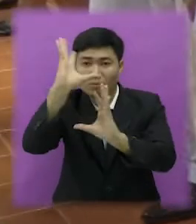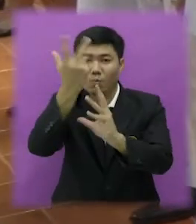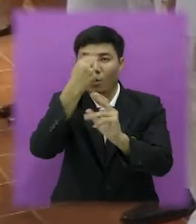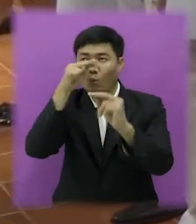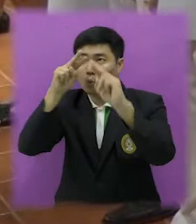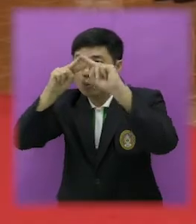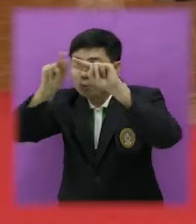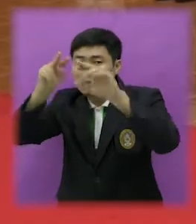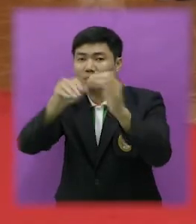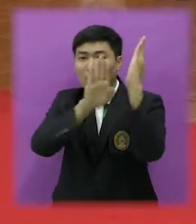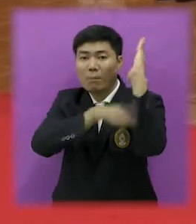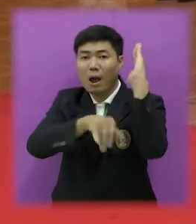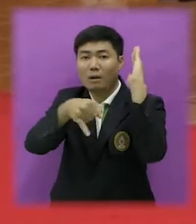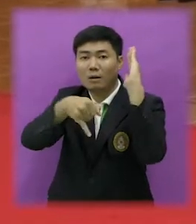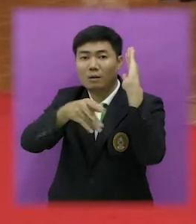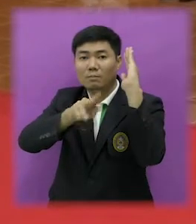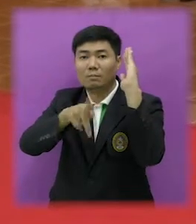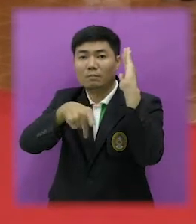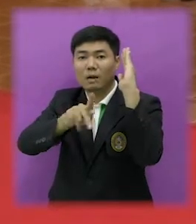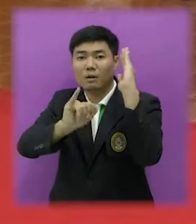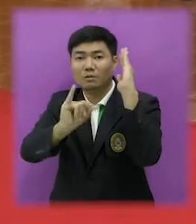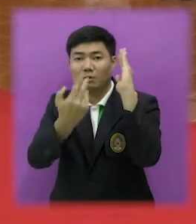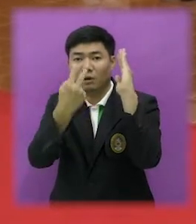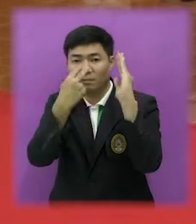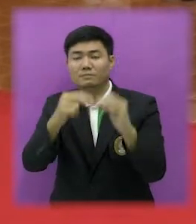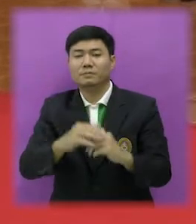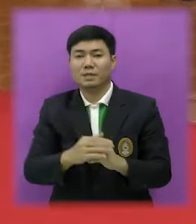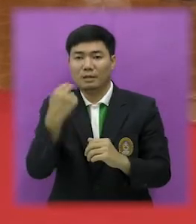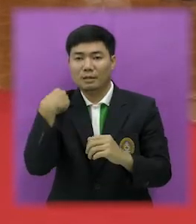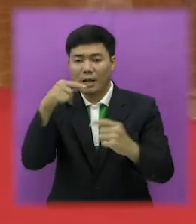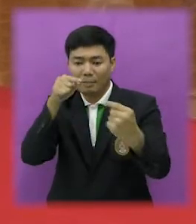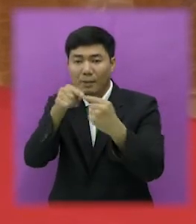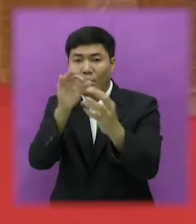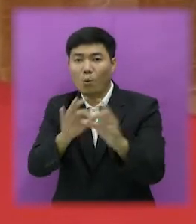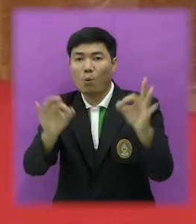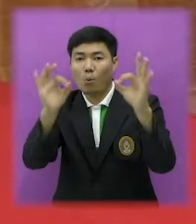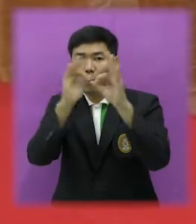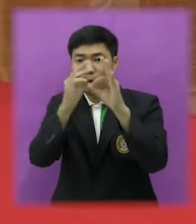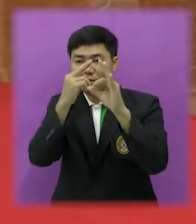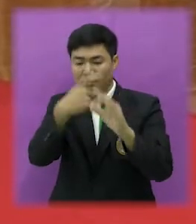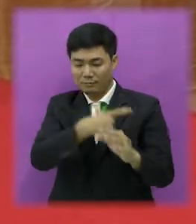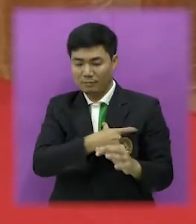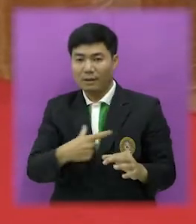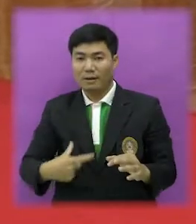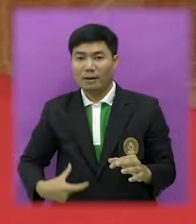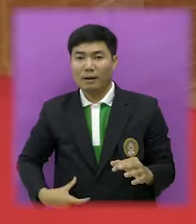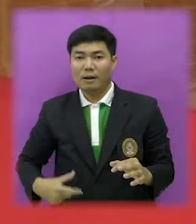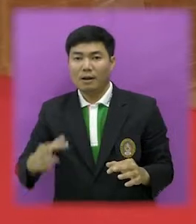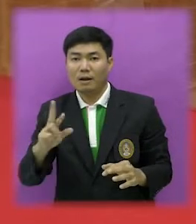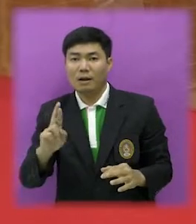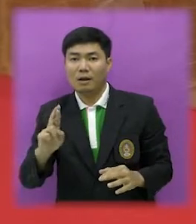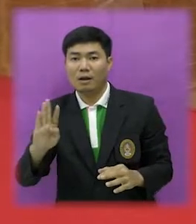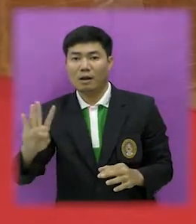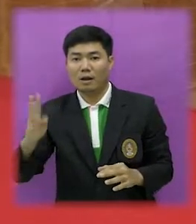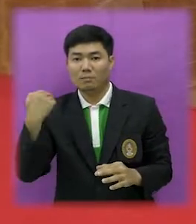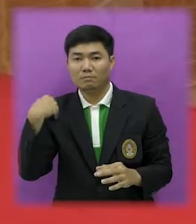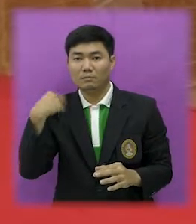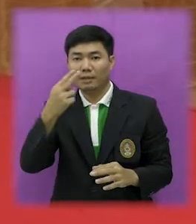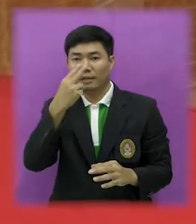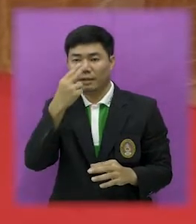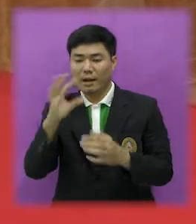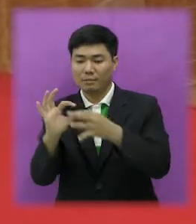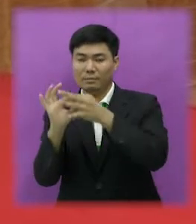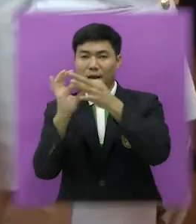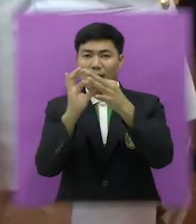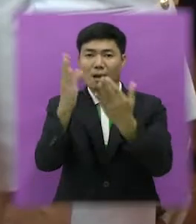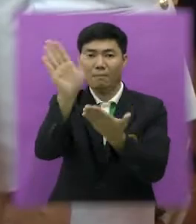นได้ชัดที่ตำบลว่ากอจังหวัดประจวบคีรีขันธ์จึงถือได้ว่าพระบาทสมเด็จพระจอมเกล้าเจ้าอยู่หัวทรงนำประเทศไท